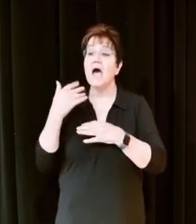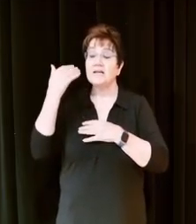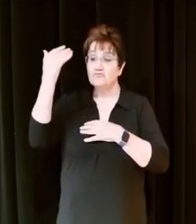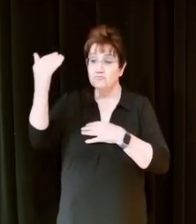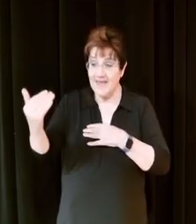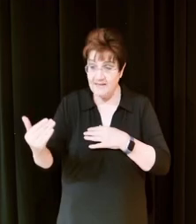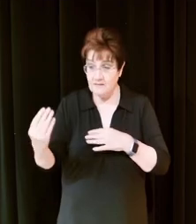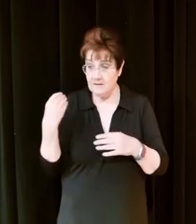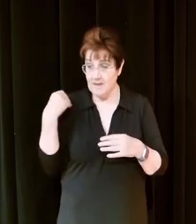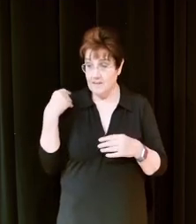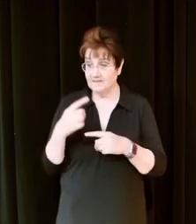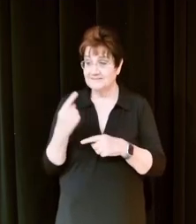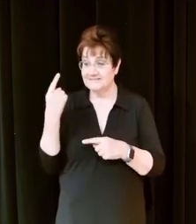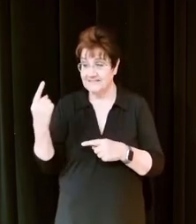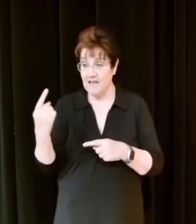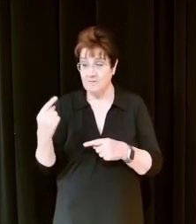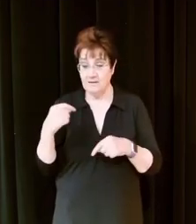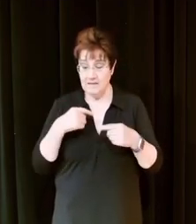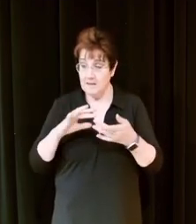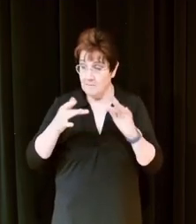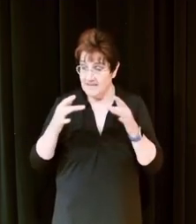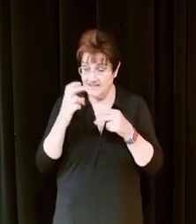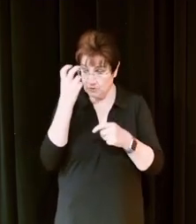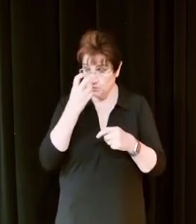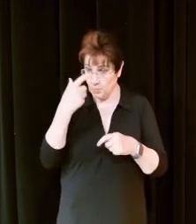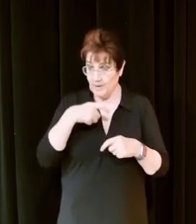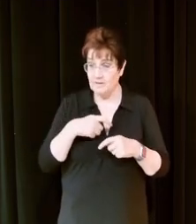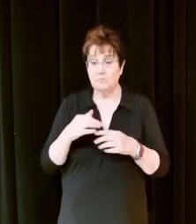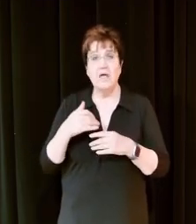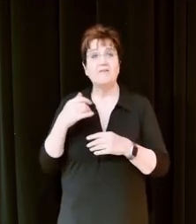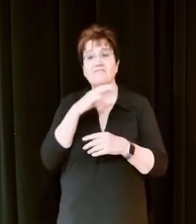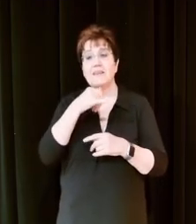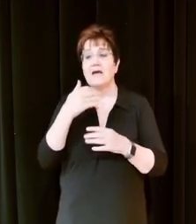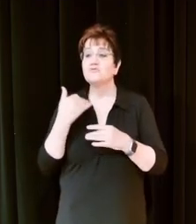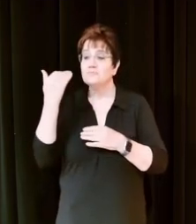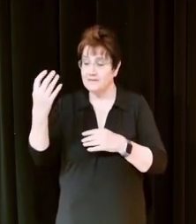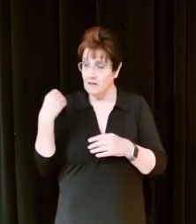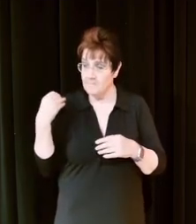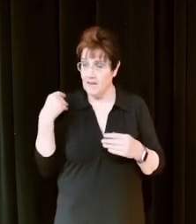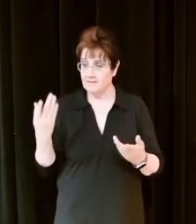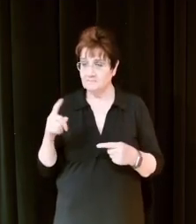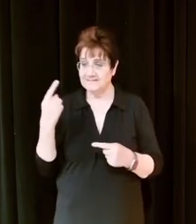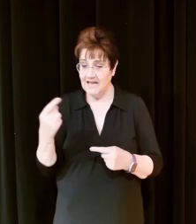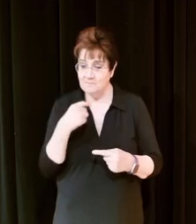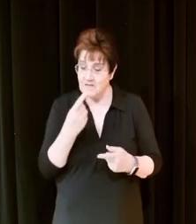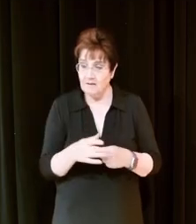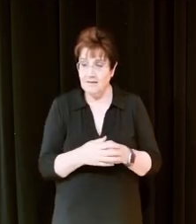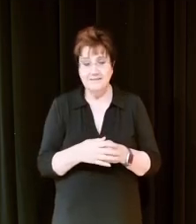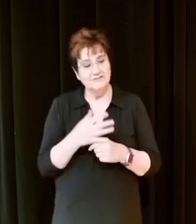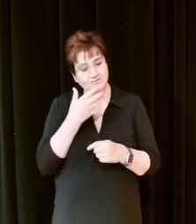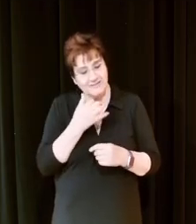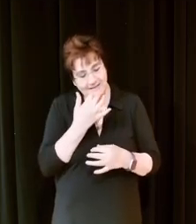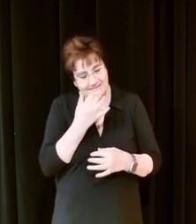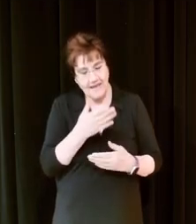hat mich im Internet gesucht und hat sich bei mir eine ganze Weile später gemeldet und hat gesagt, ich möchte Ihnen gerne was